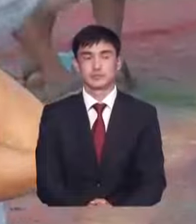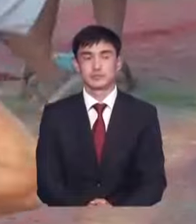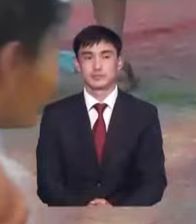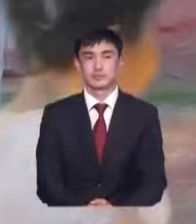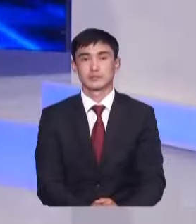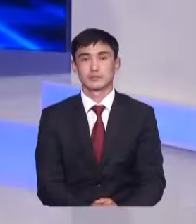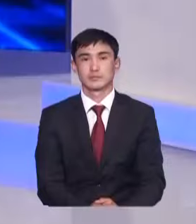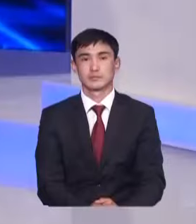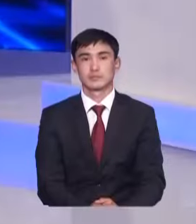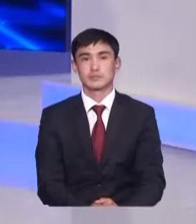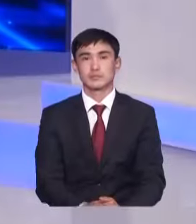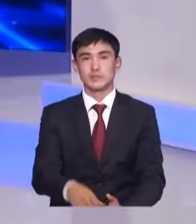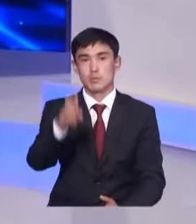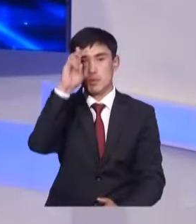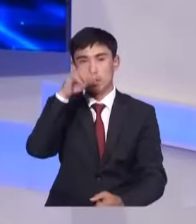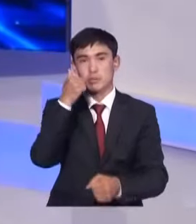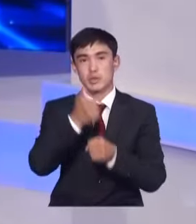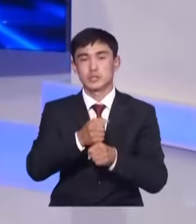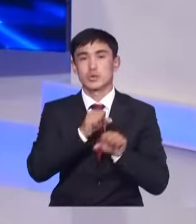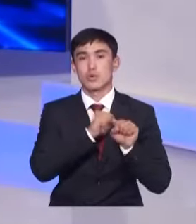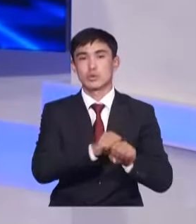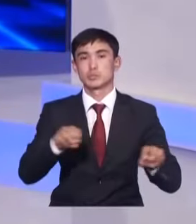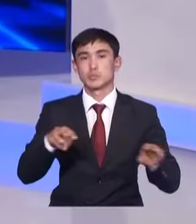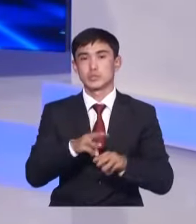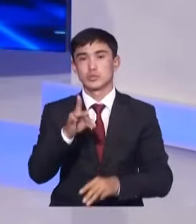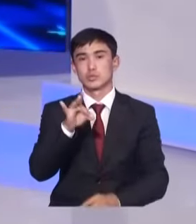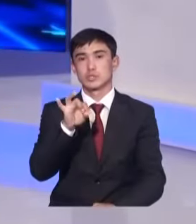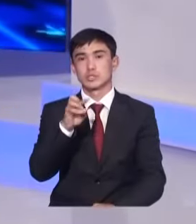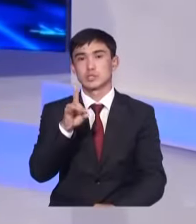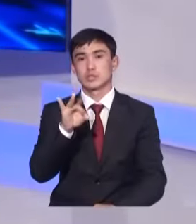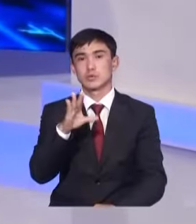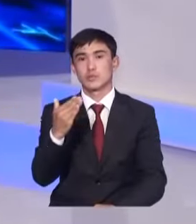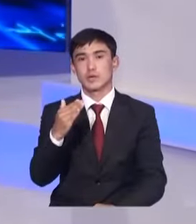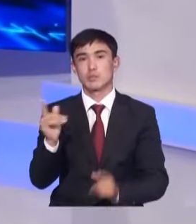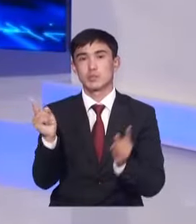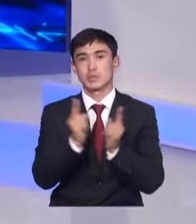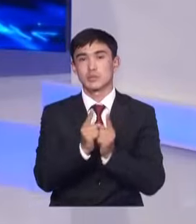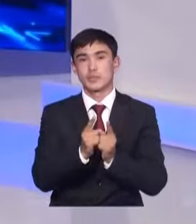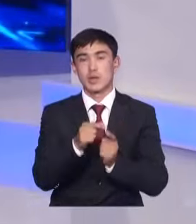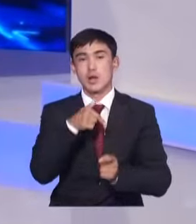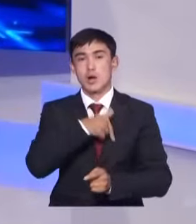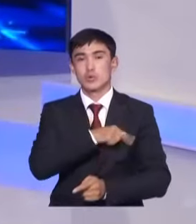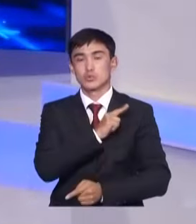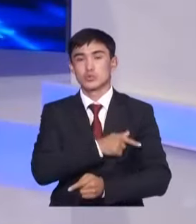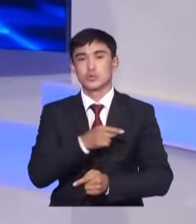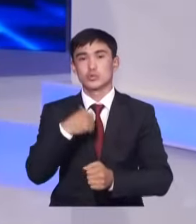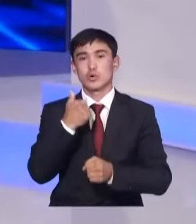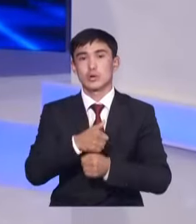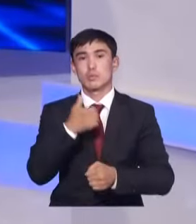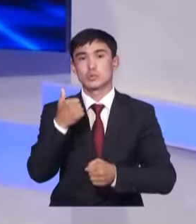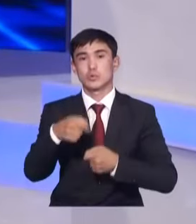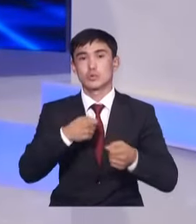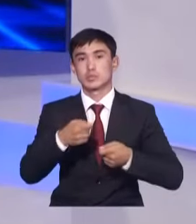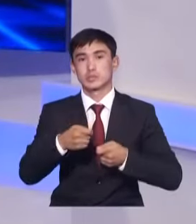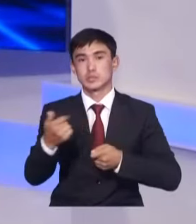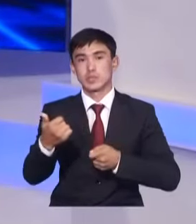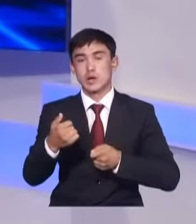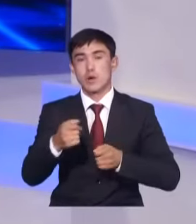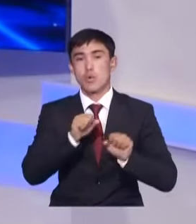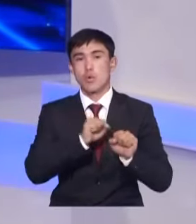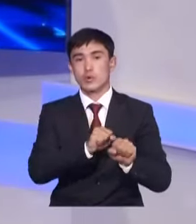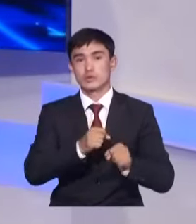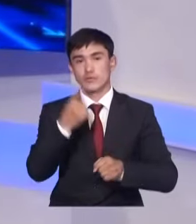телеарнасы. Мемлекет басшысы қорғаныс министрі Руслан Жақсылықовты қабылдады. Қарулы күштерінің жоғары бас қолбасшысына